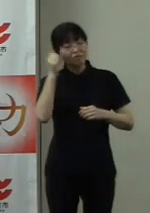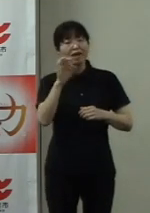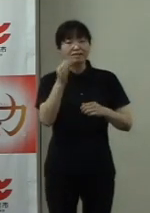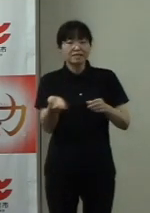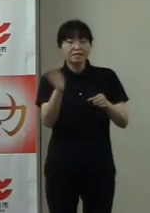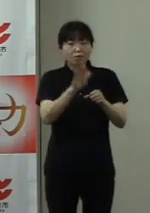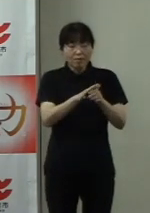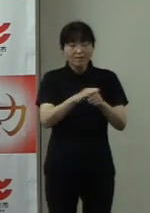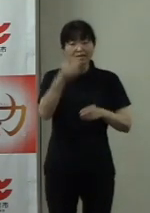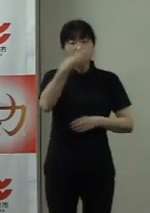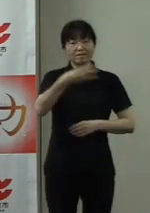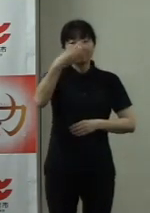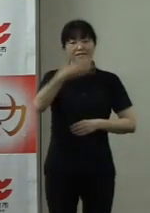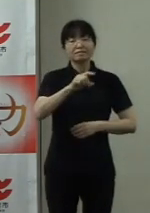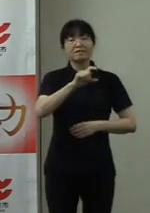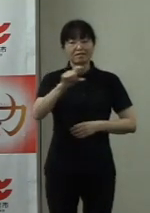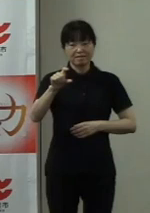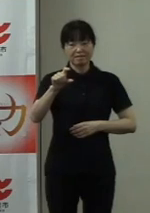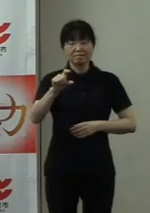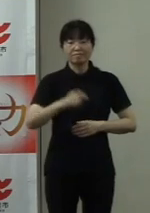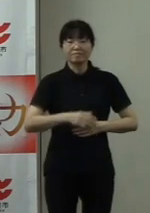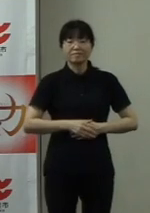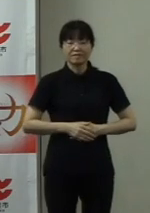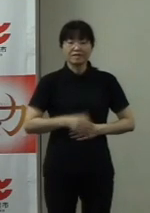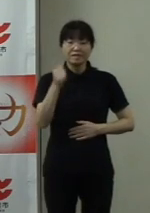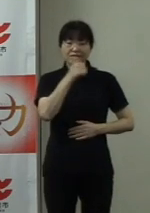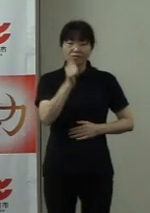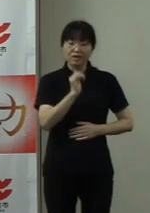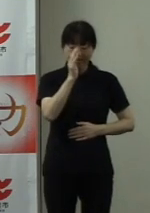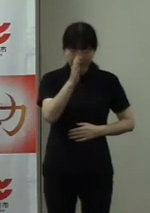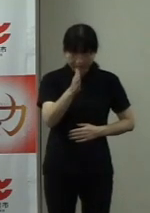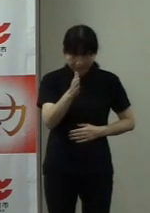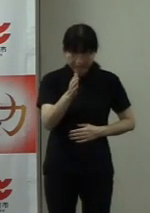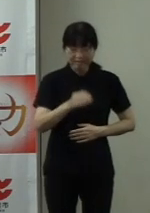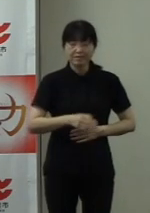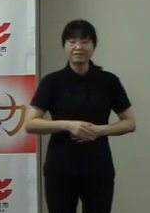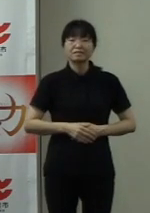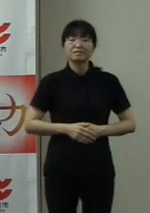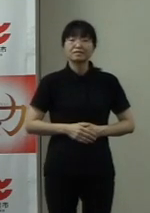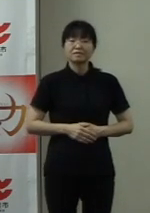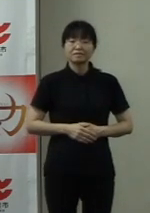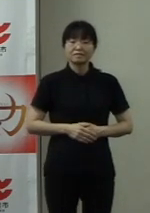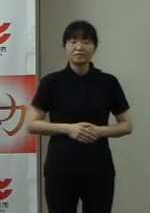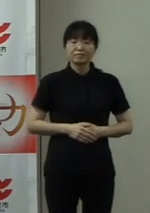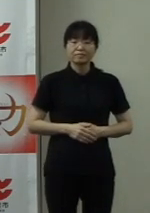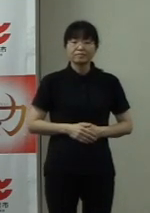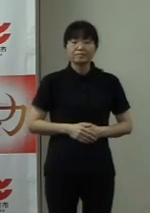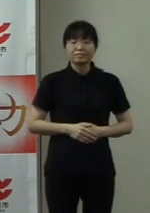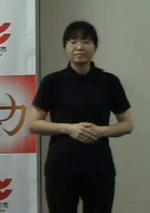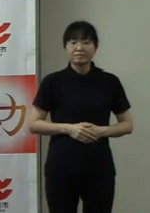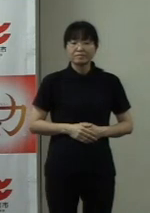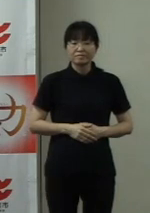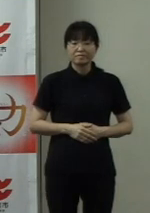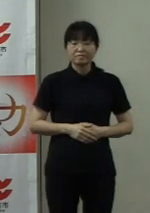で3,000円ということになっておりますので、また、ご紹介いただければというふうに思います。